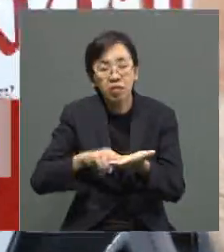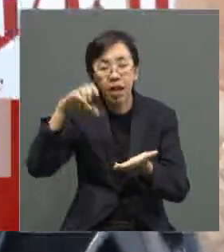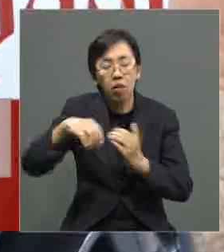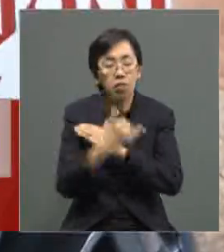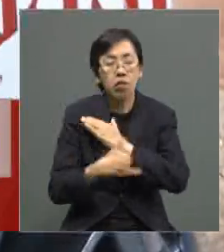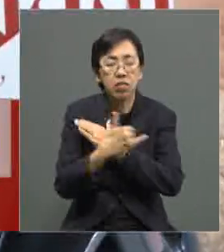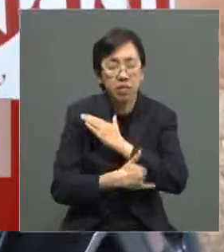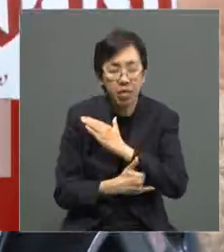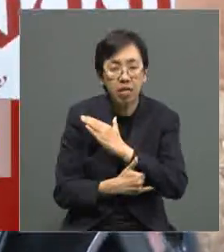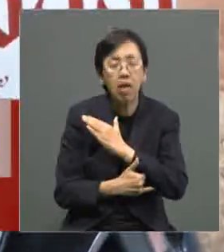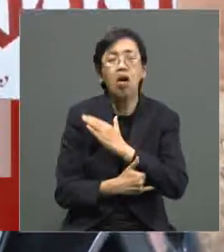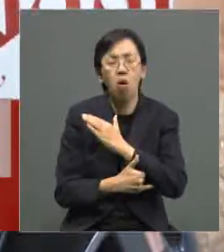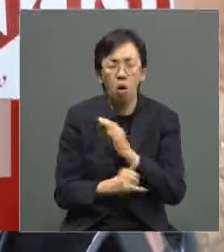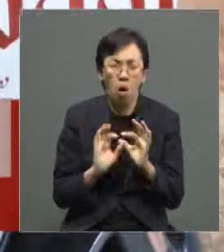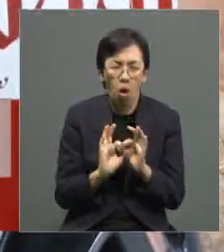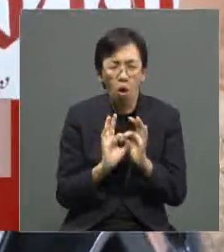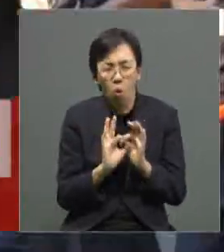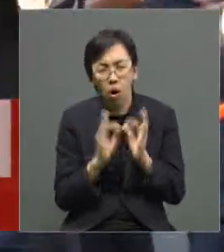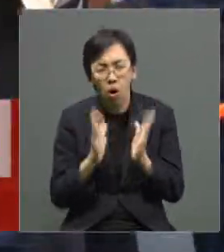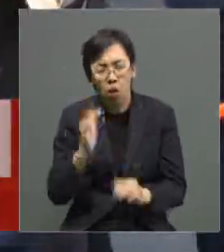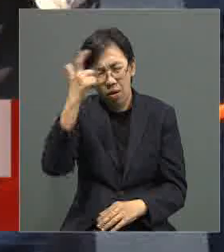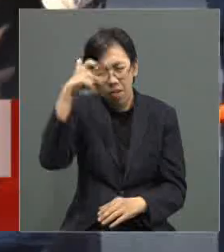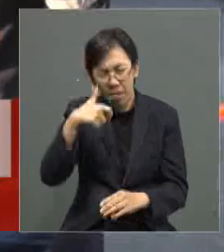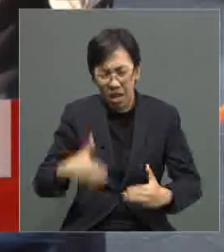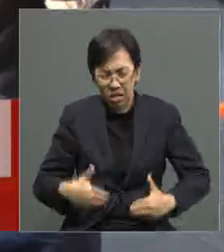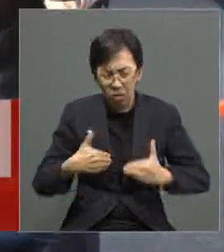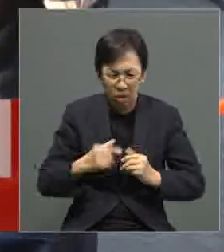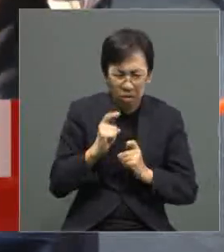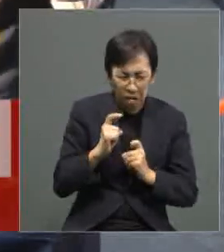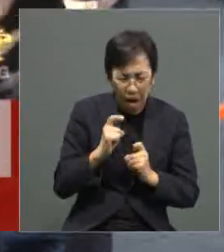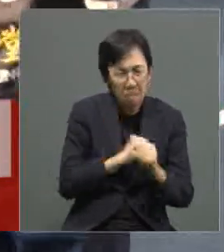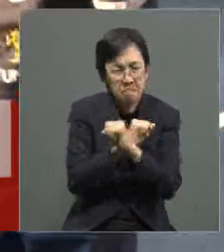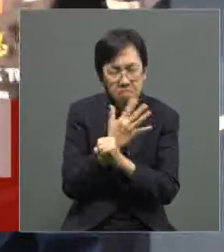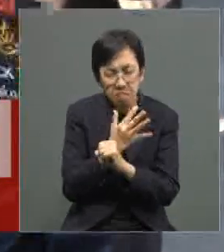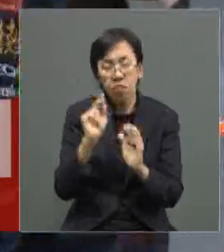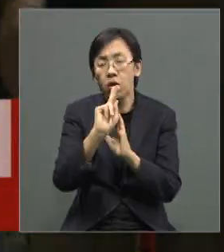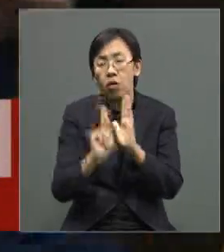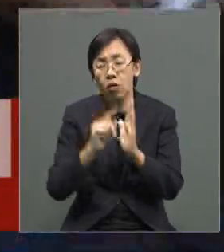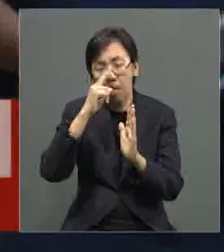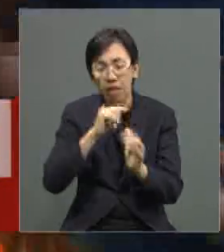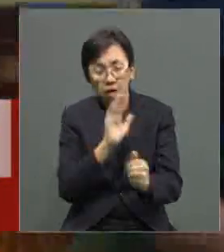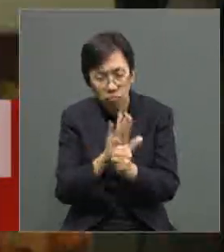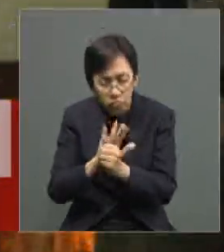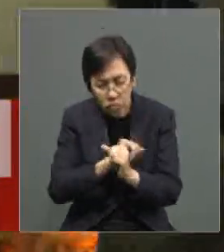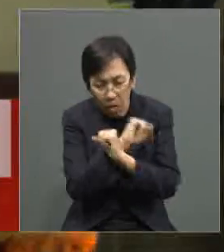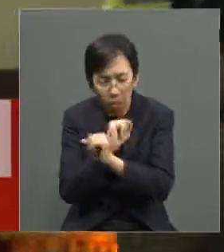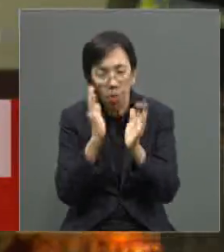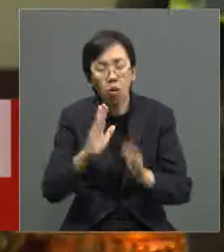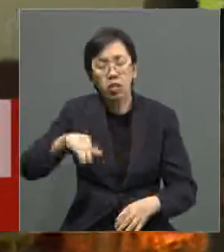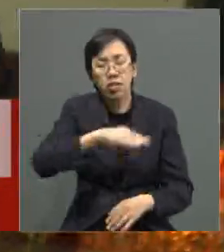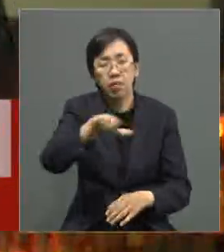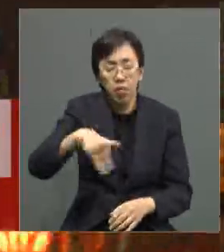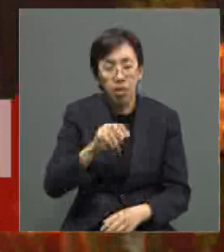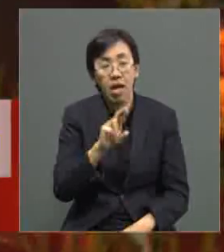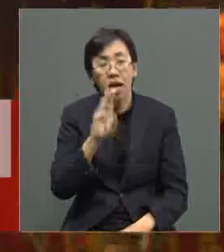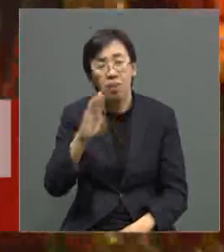ทศที่เป็นห่วงในเรื่องความปลอดภัยชาวเมียนมาในช่วงนี้ซึ่งตามหลักกฎหมายไทยเนี่ยจะต้องปกป้องทุกคนแต่ระบบของไ